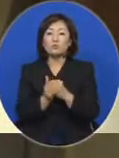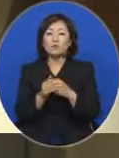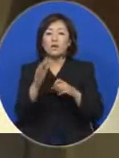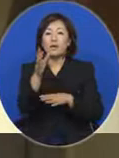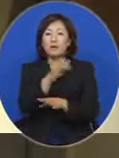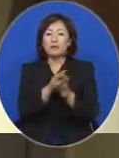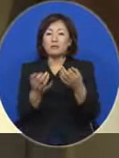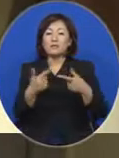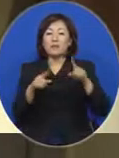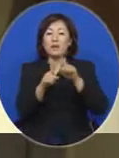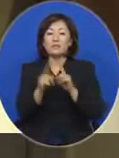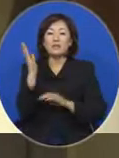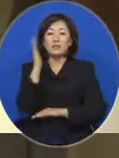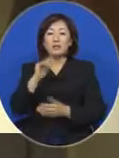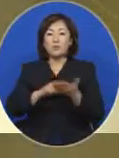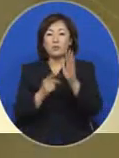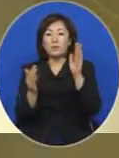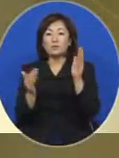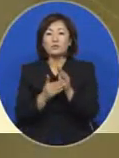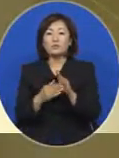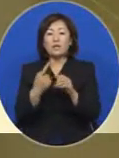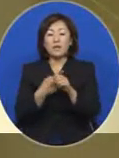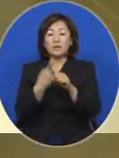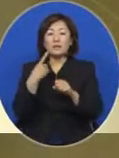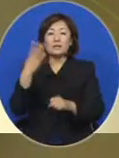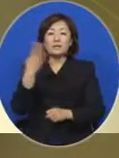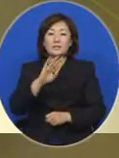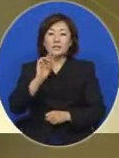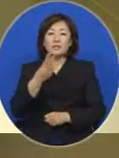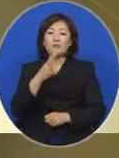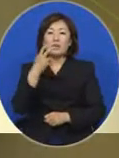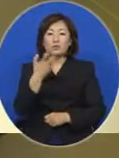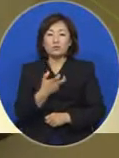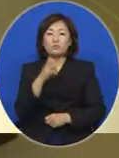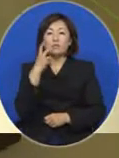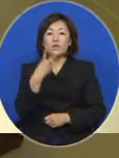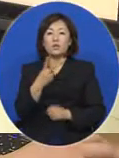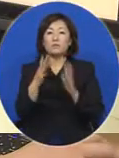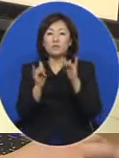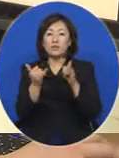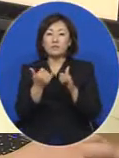울산경제사회 브리프를 통해 지난해 울산 지역 사망자 4,327명 가운데